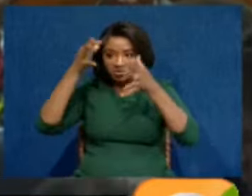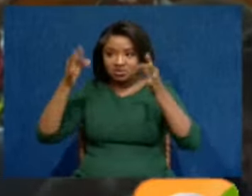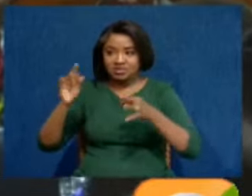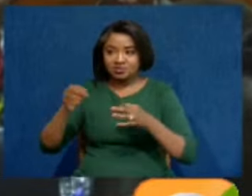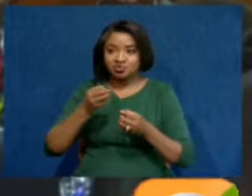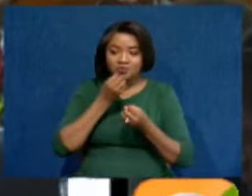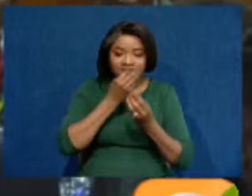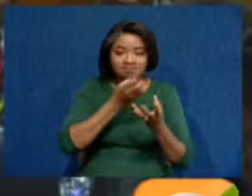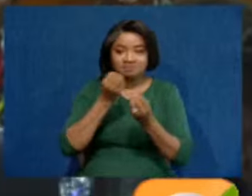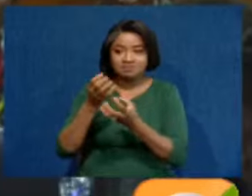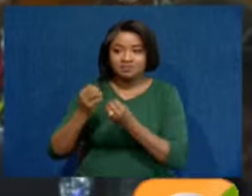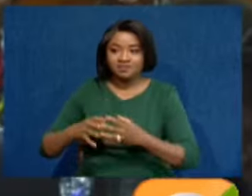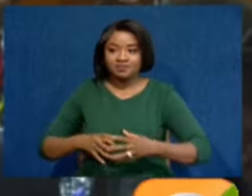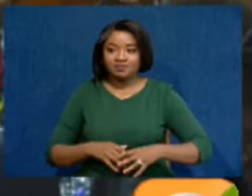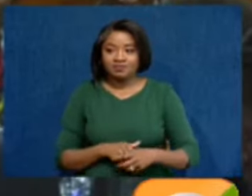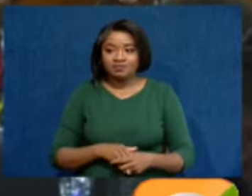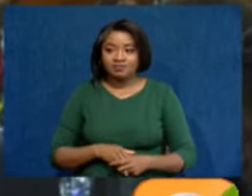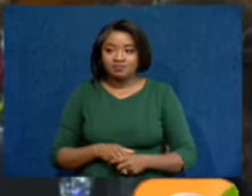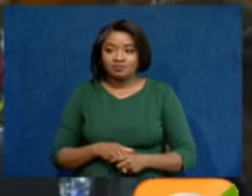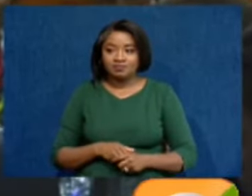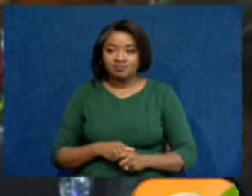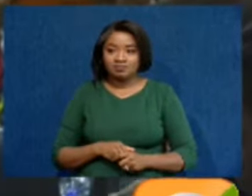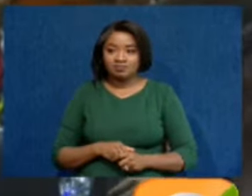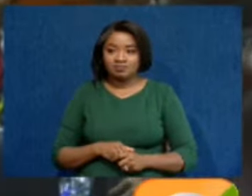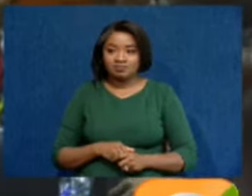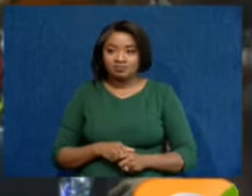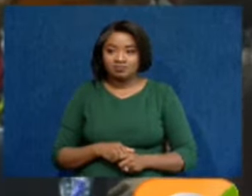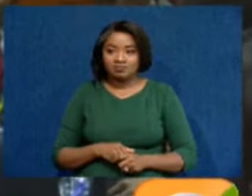Panga vile utasema wewe na nani?